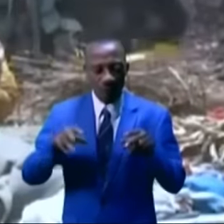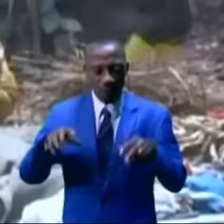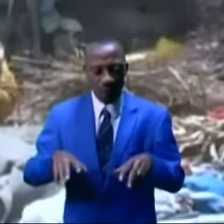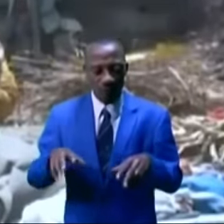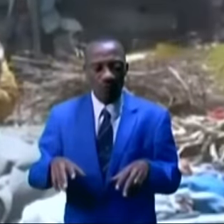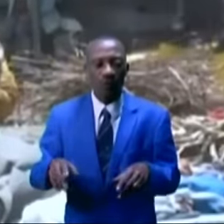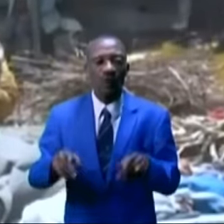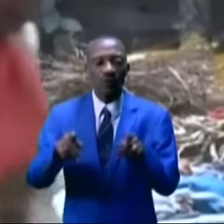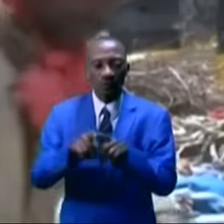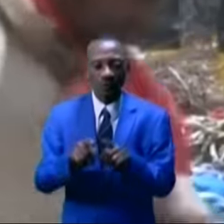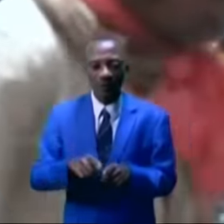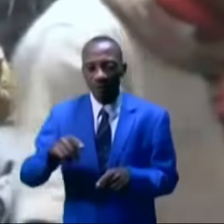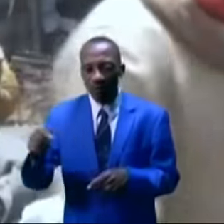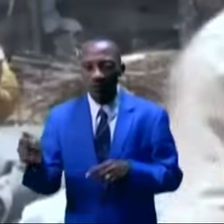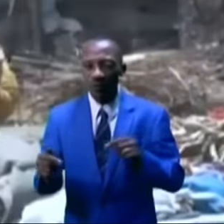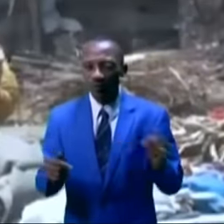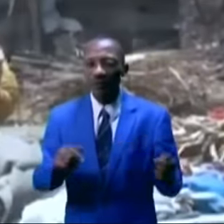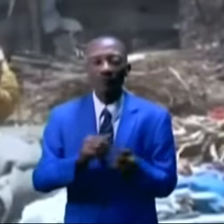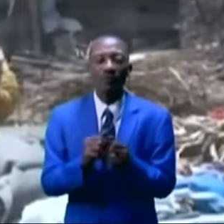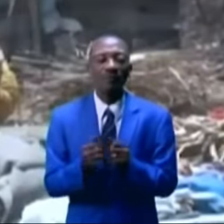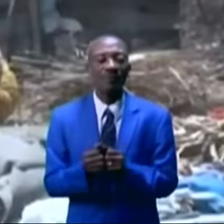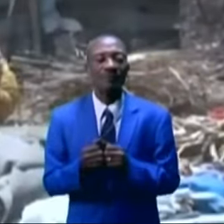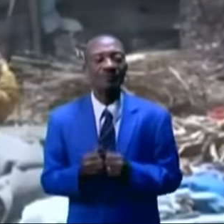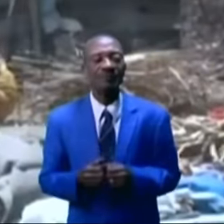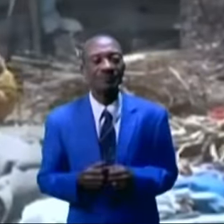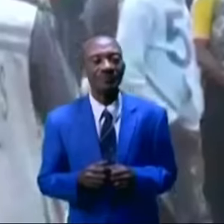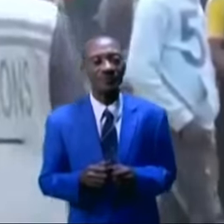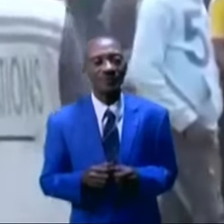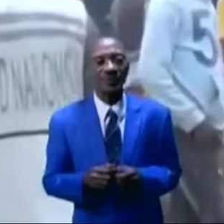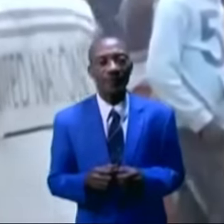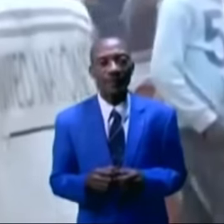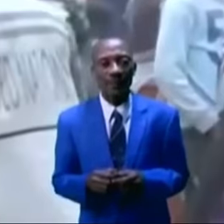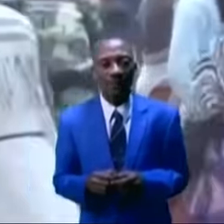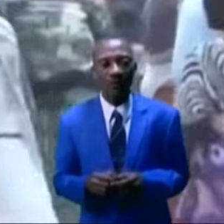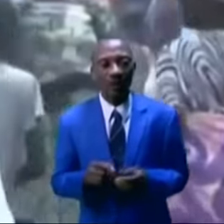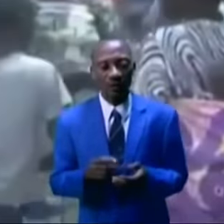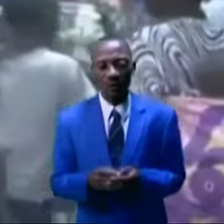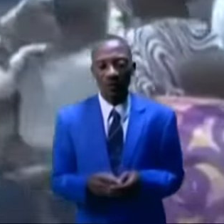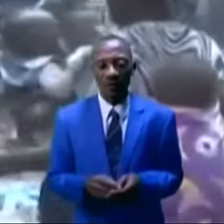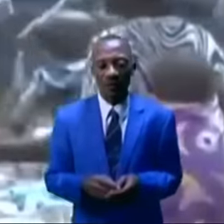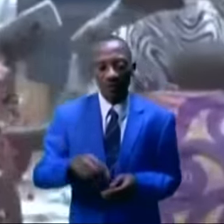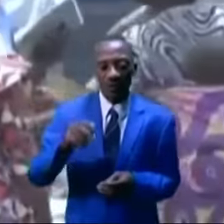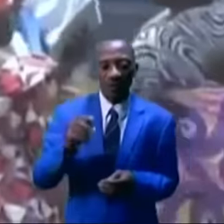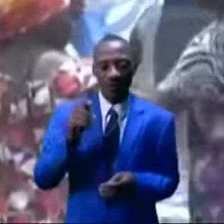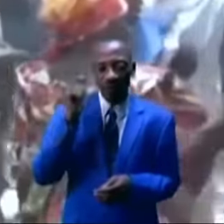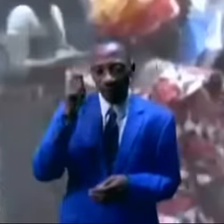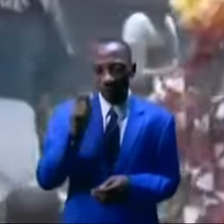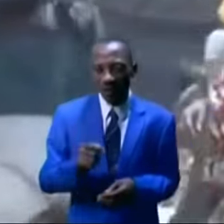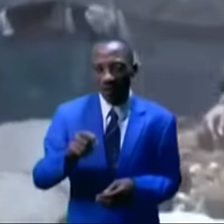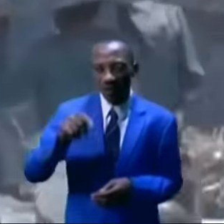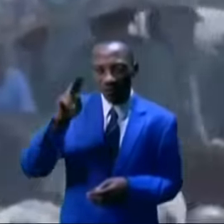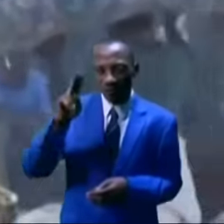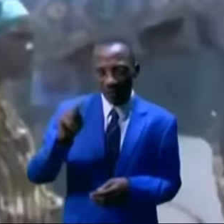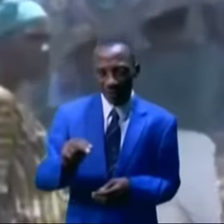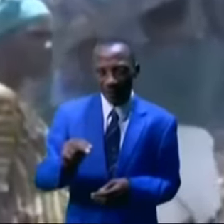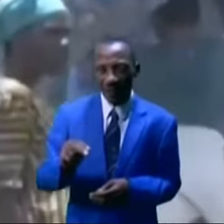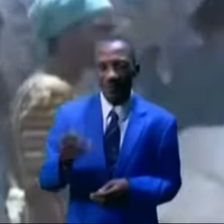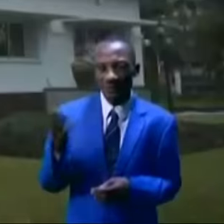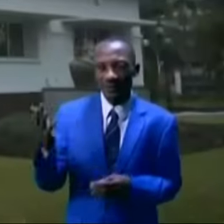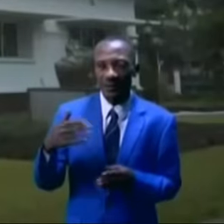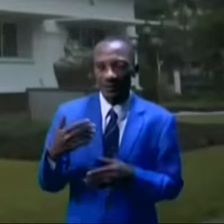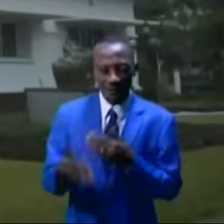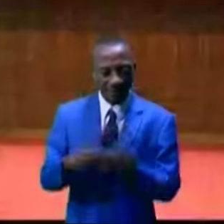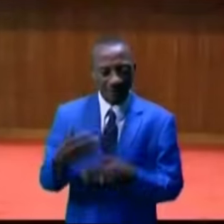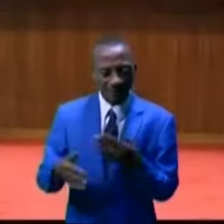gouvernement en fait un point d'honneur. Le plan de désengagement de la MONUSCO, dossier qu'elle maîtrise pour avoir été ministre du